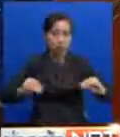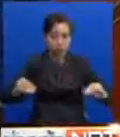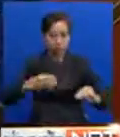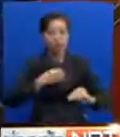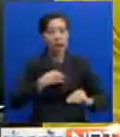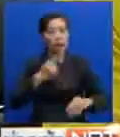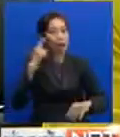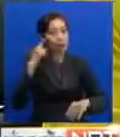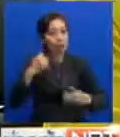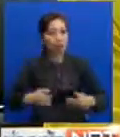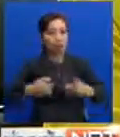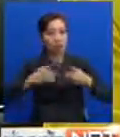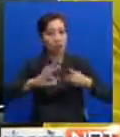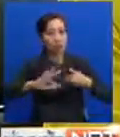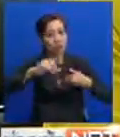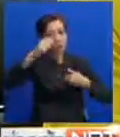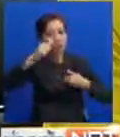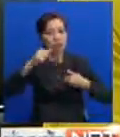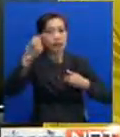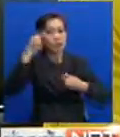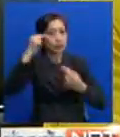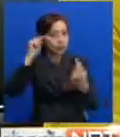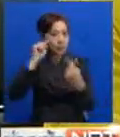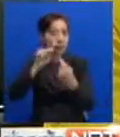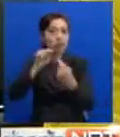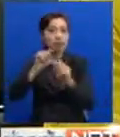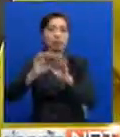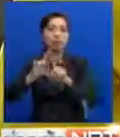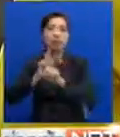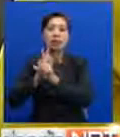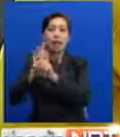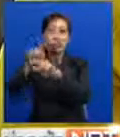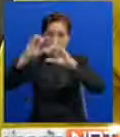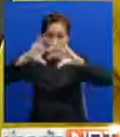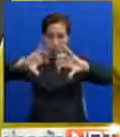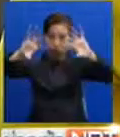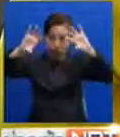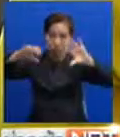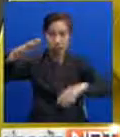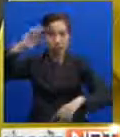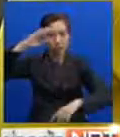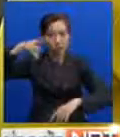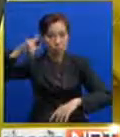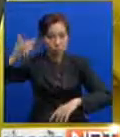ให้มีชีวิตความเป็นอยู่ที่ดีขึ้นตามนโยบายของรัฐบาลพลเอกประยุทธ์และคณะรักษ